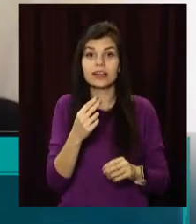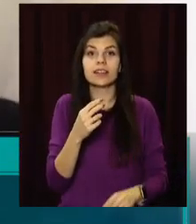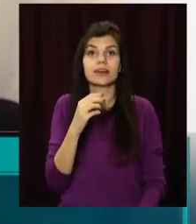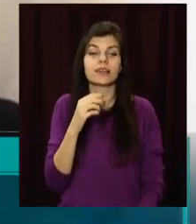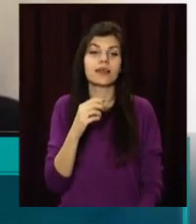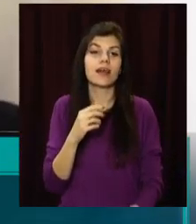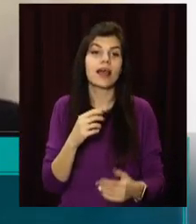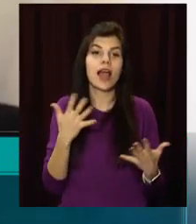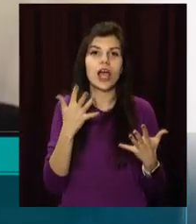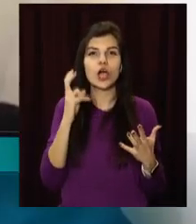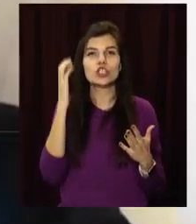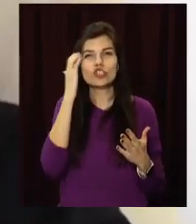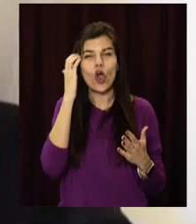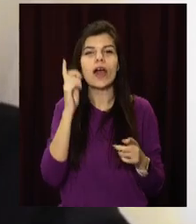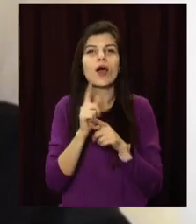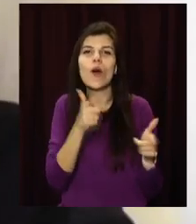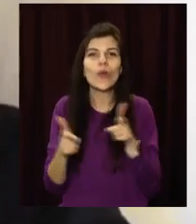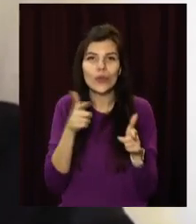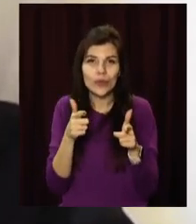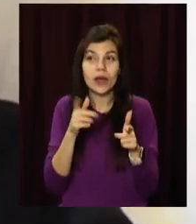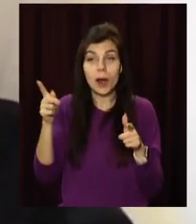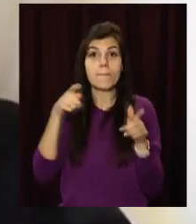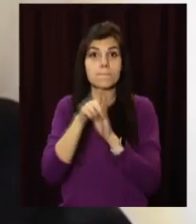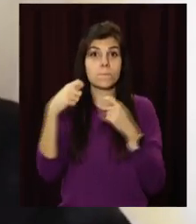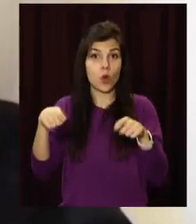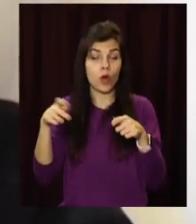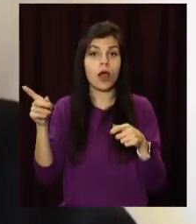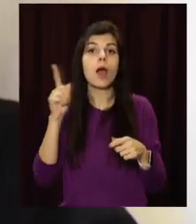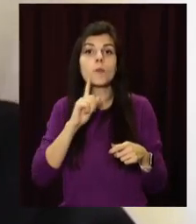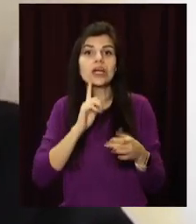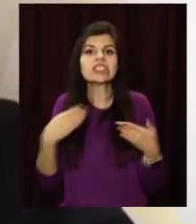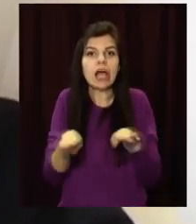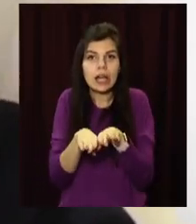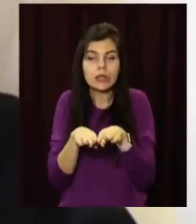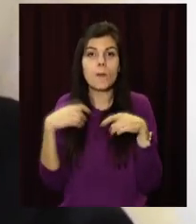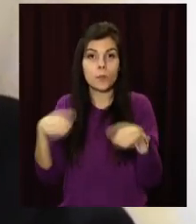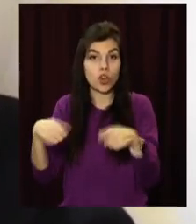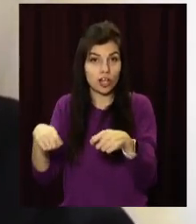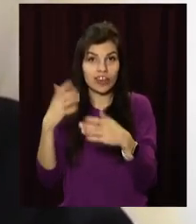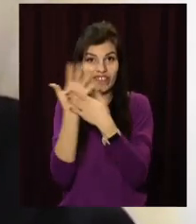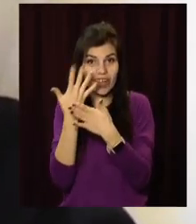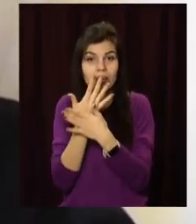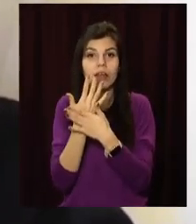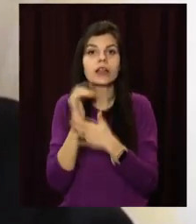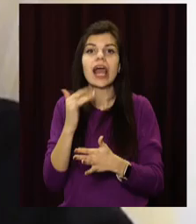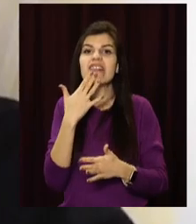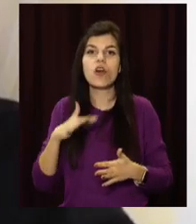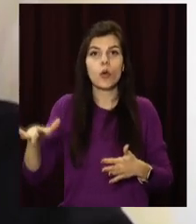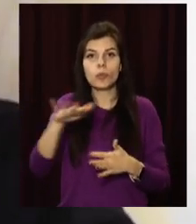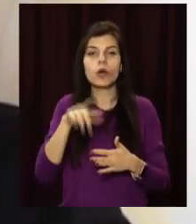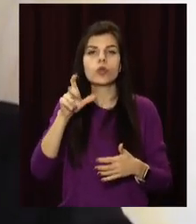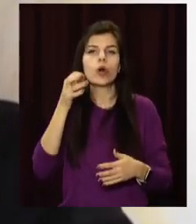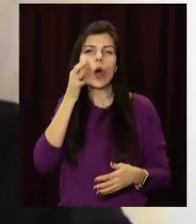американському сценаристу. Нам повезло, ArcLight Company, они предложили контракт еще на этапе съемок они видели